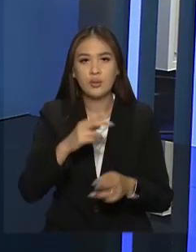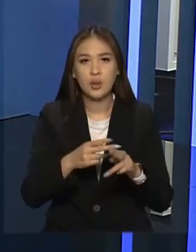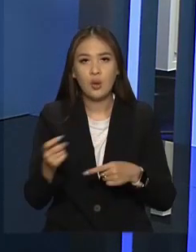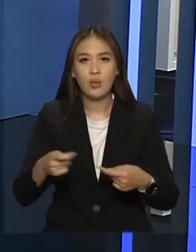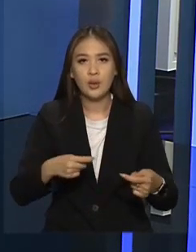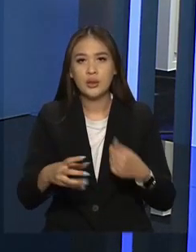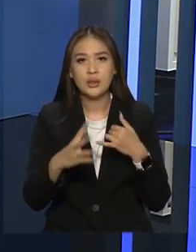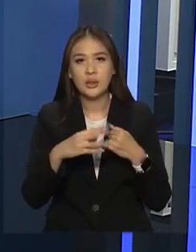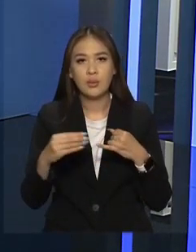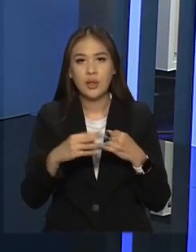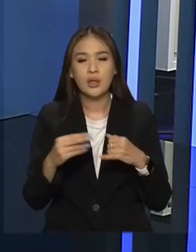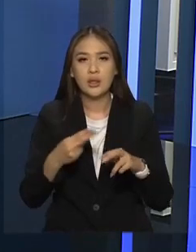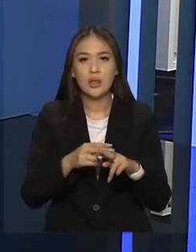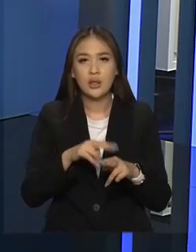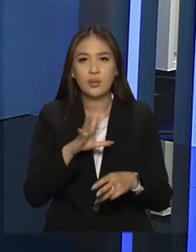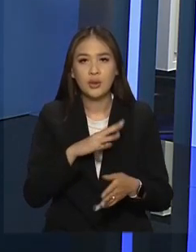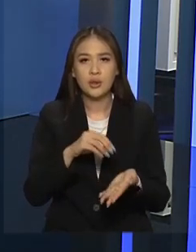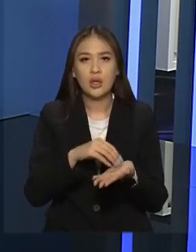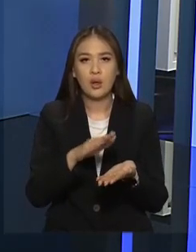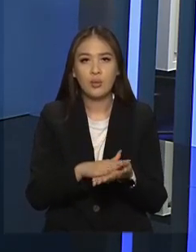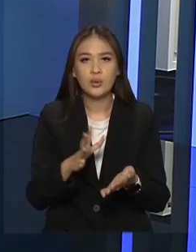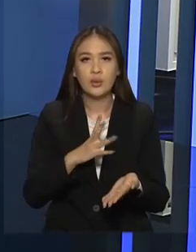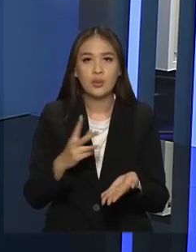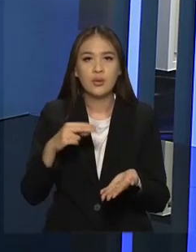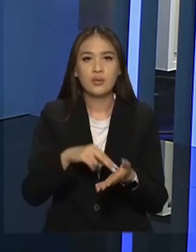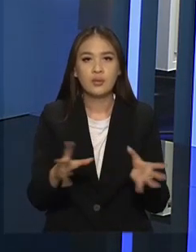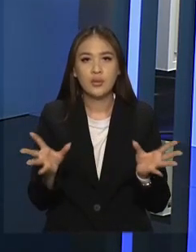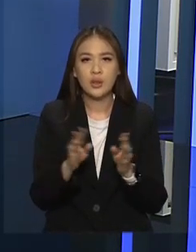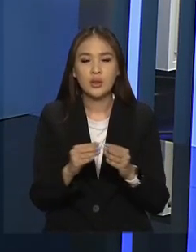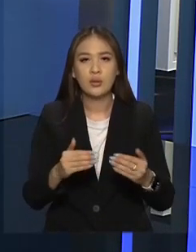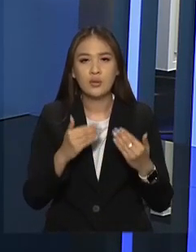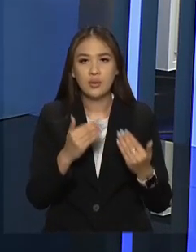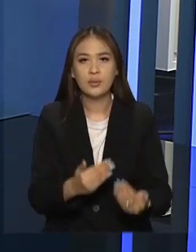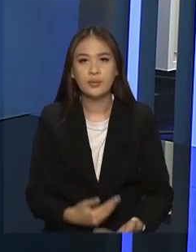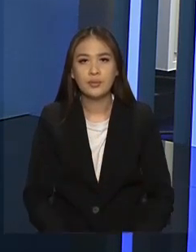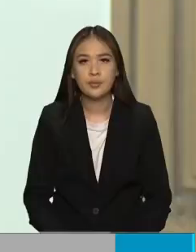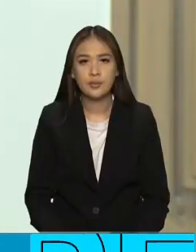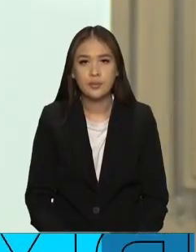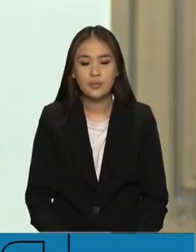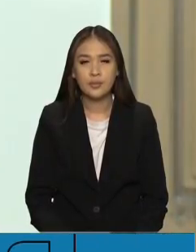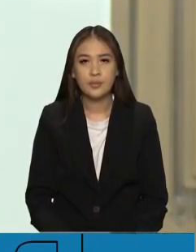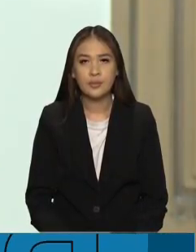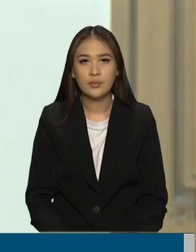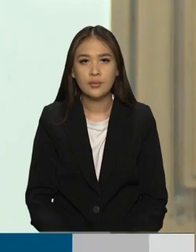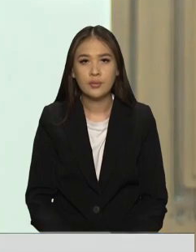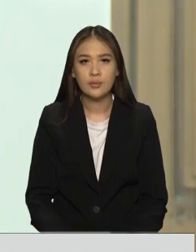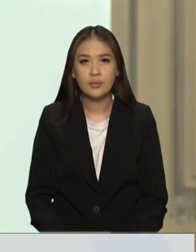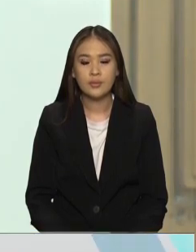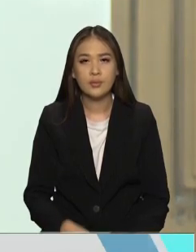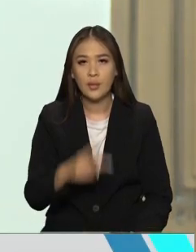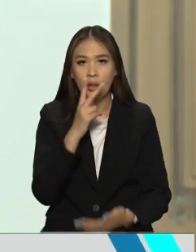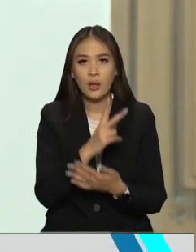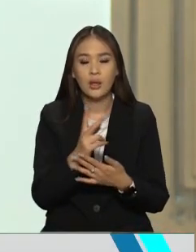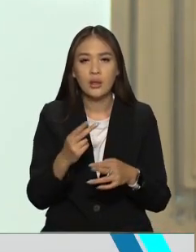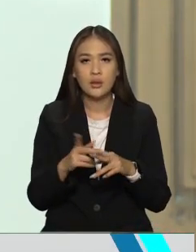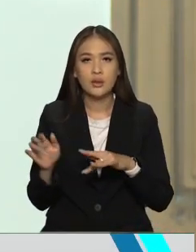управлению земельными ресурсами заключили под стражу вместе с его пособником они подозреваются